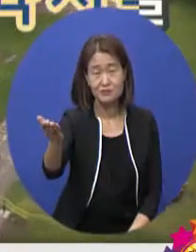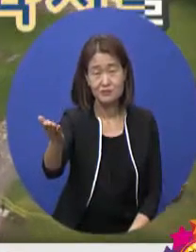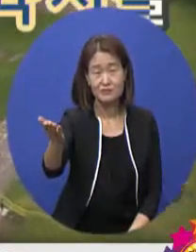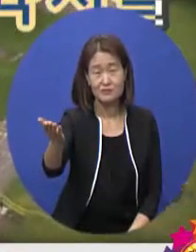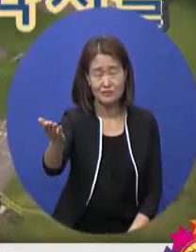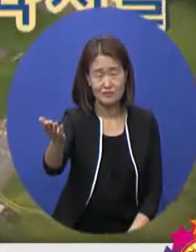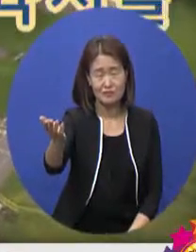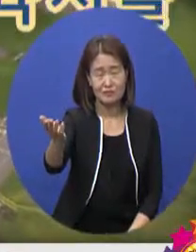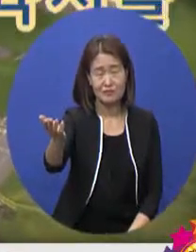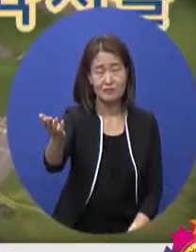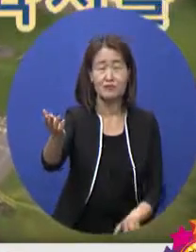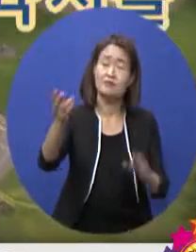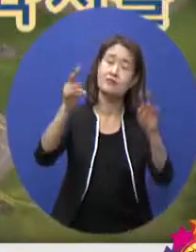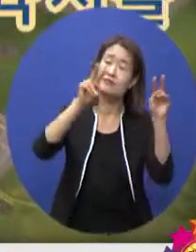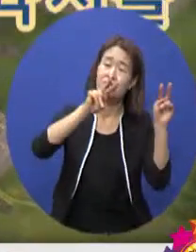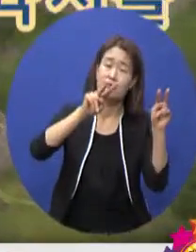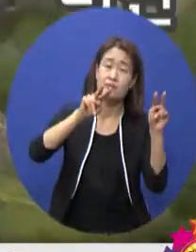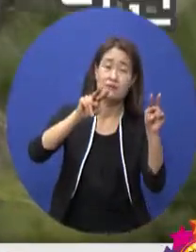육지를